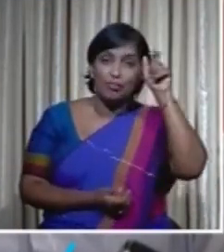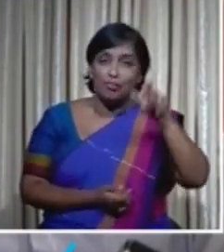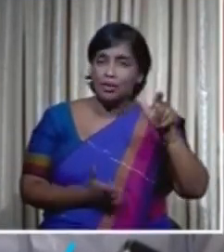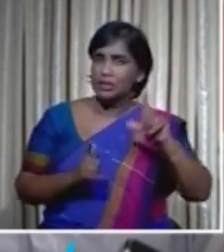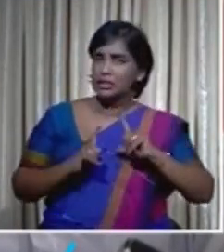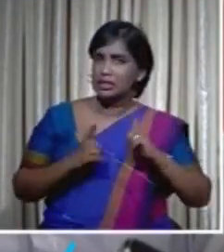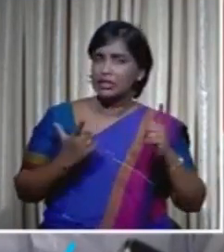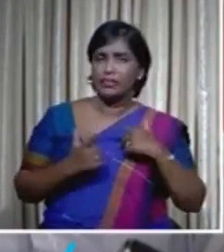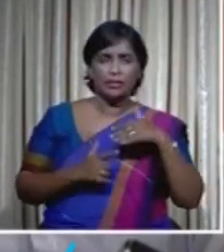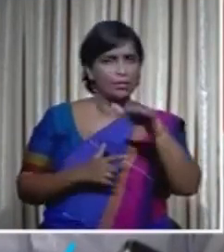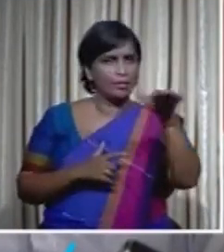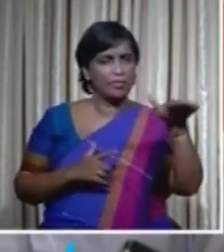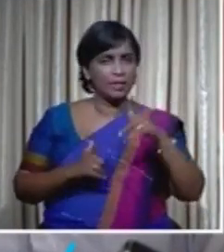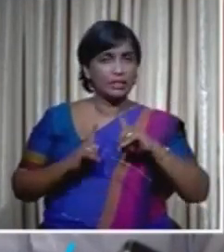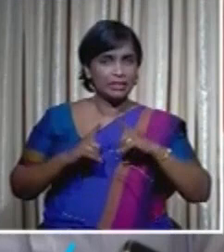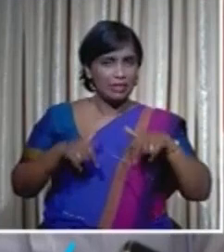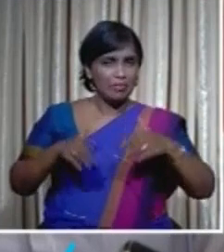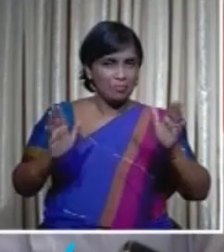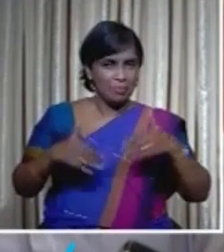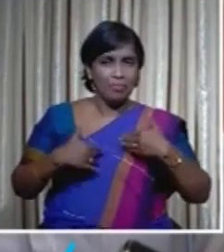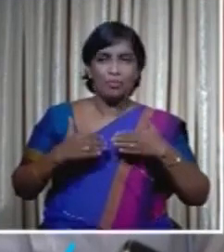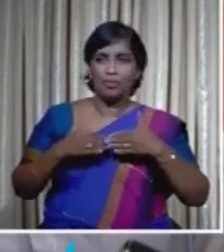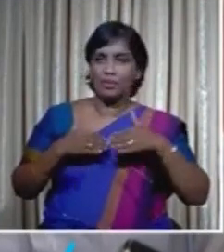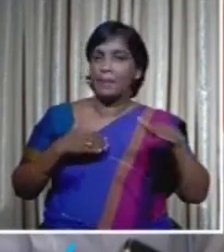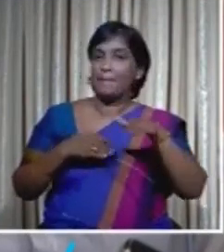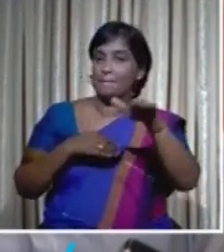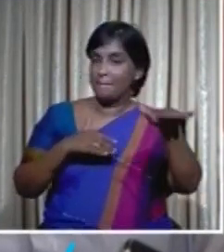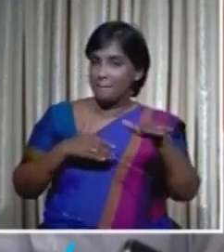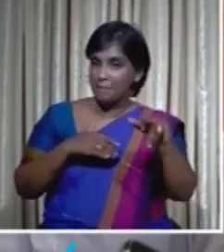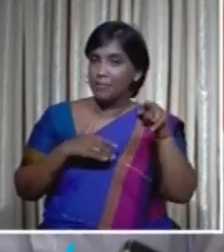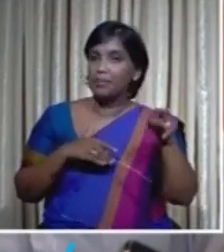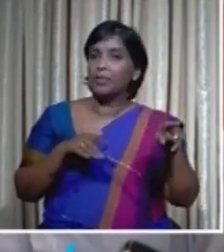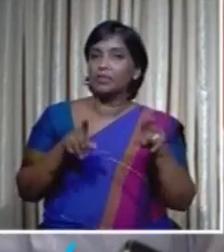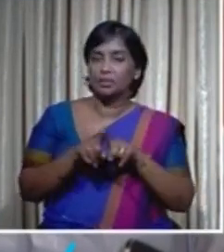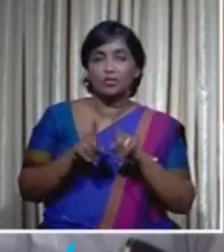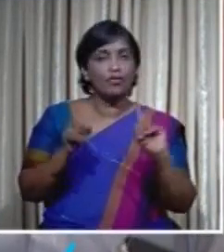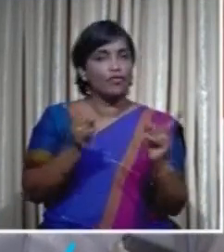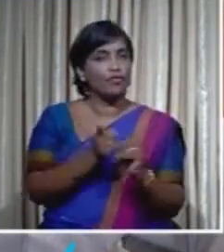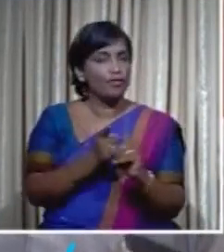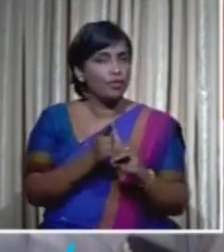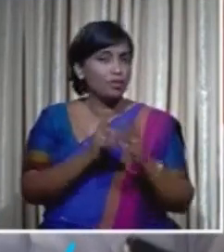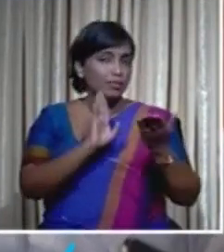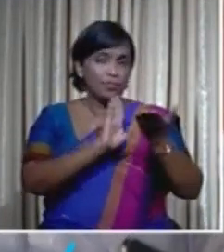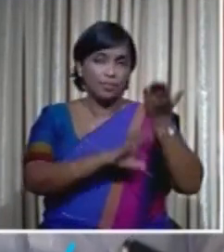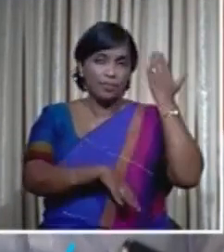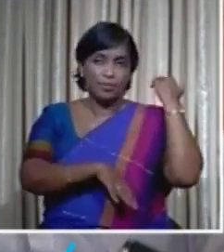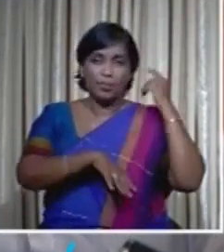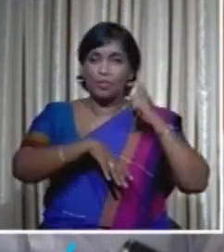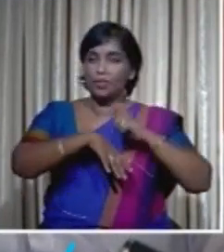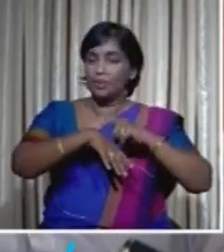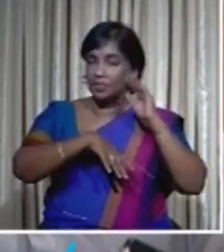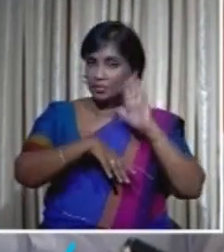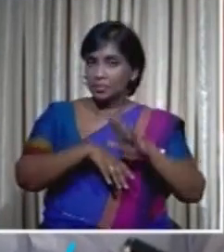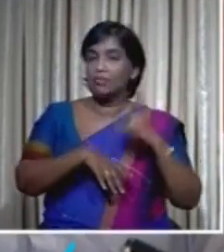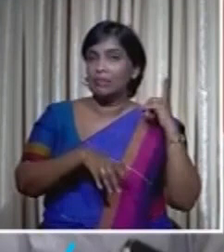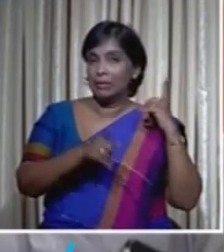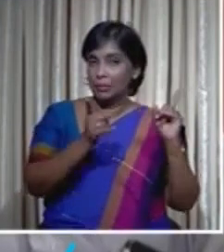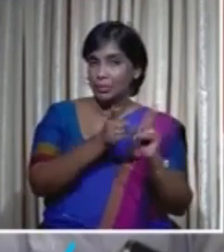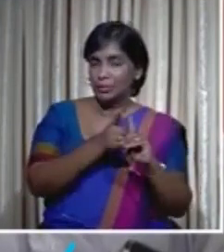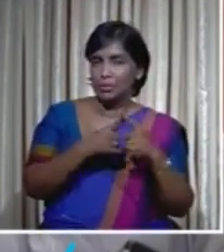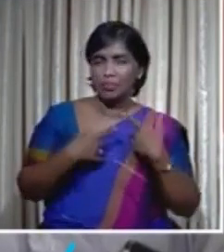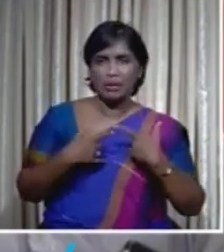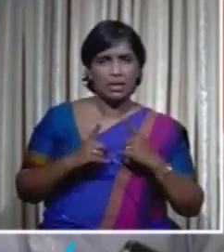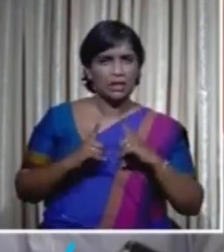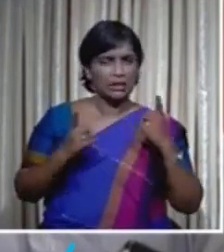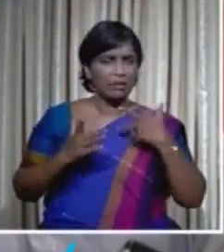பிரதேசங்களில் யுத்த காலத்திலே அவர்களுக்காக தங்களுடைய உயிர்களை தியாகம் செய்த தங்கள் குழந்தைகள் மாவீரர்களை அவர்கள் நினைவு கொண்டு